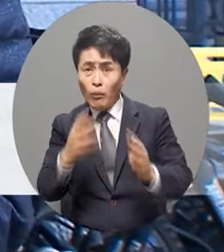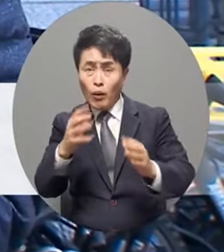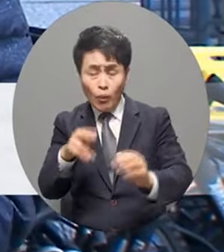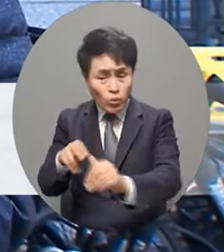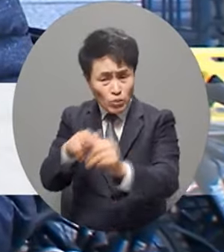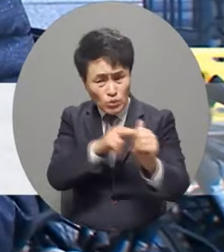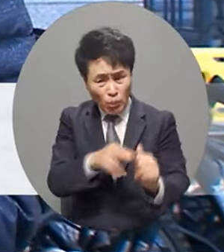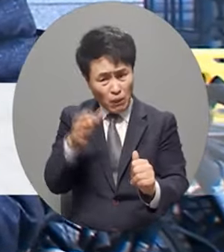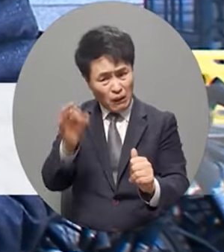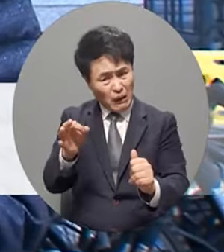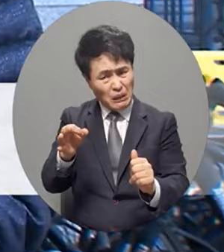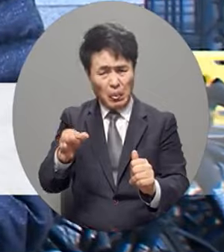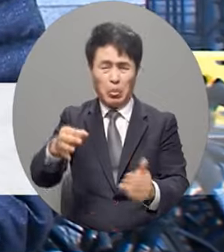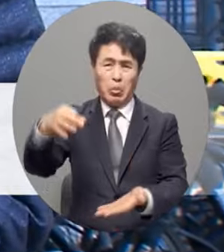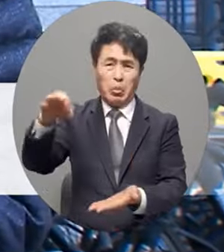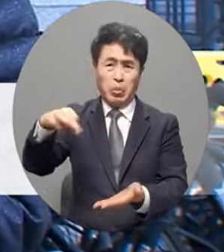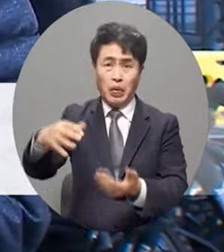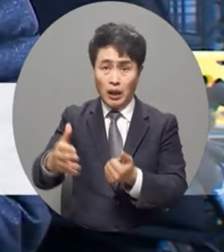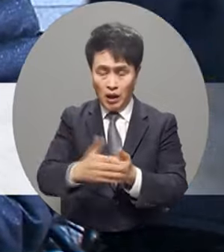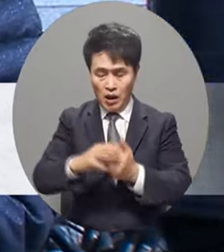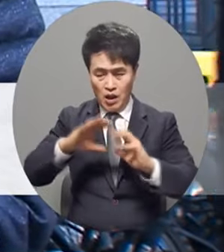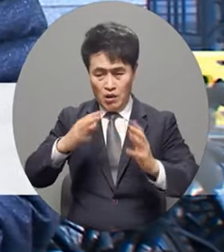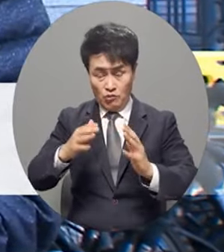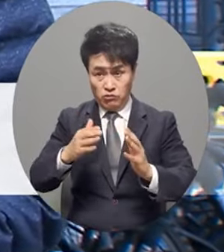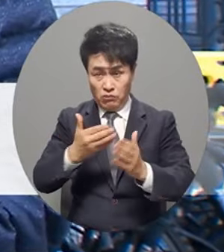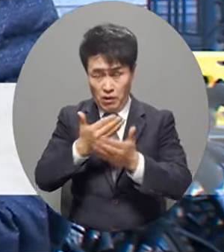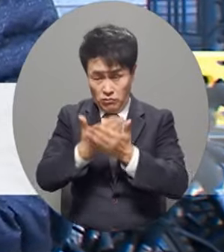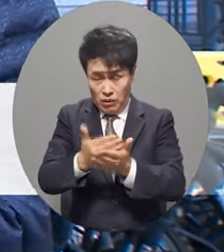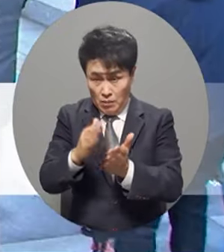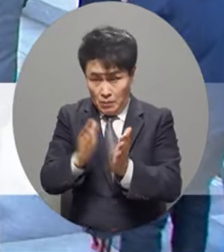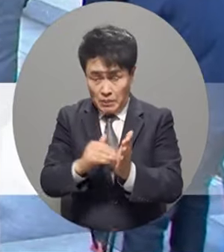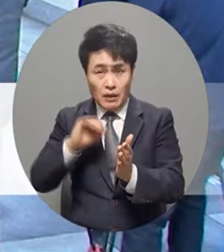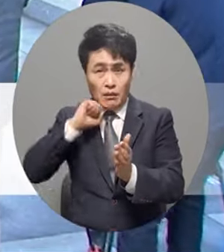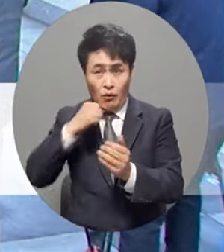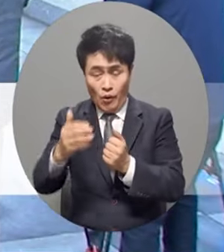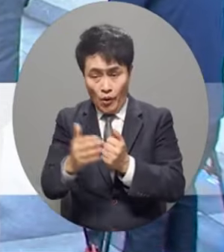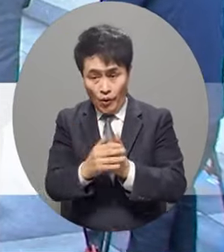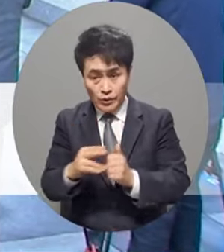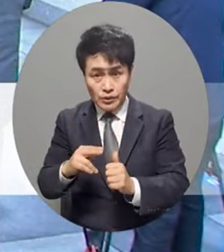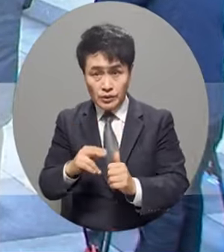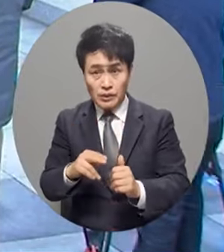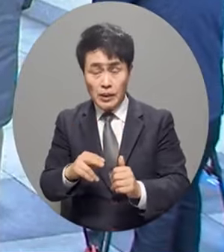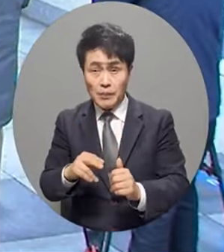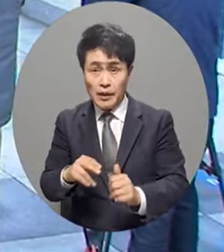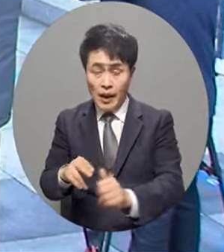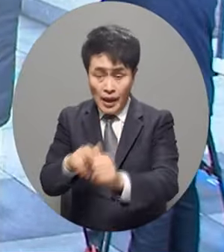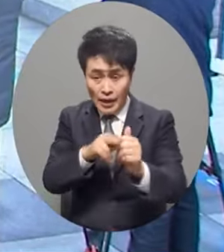정보의 가치가 크지 않아서 국가 기밀로 볼 수는 없다면서 간첩죄는 적용하지 않았습니다.